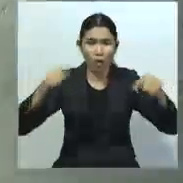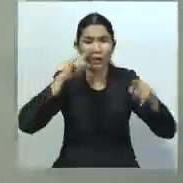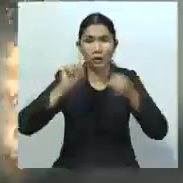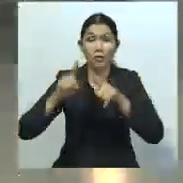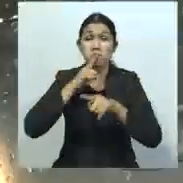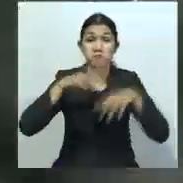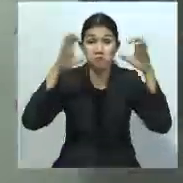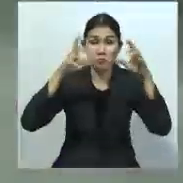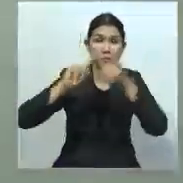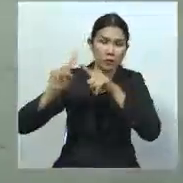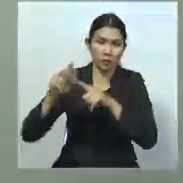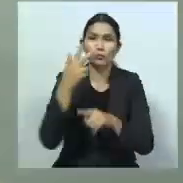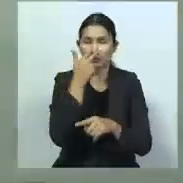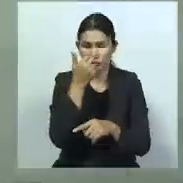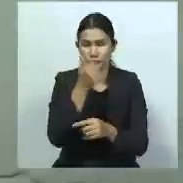ายุฝนฟาขนอง